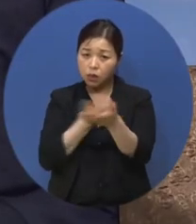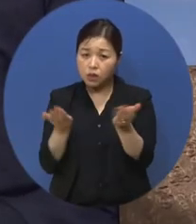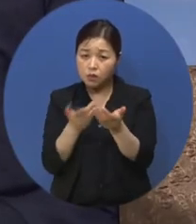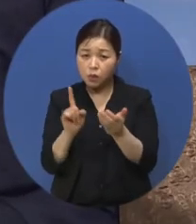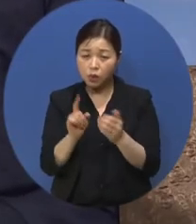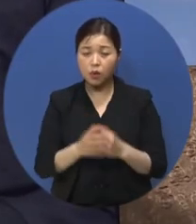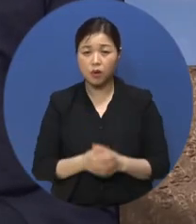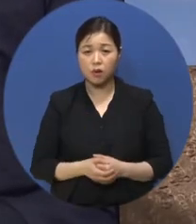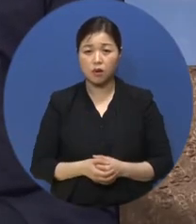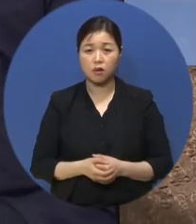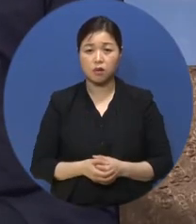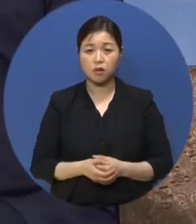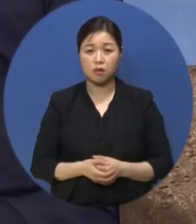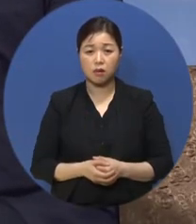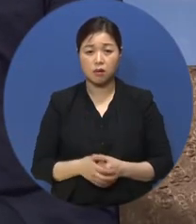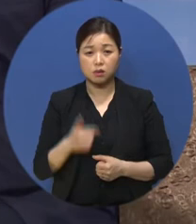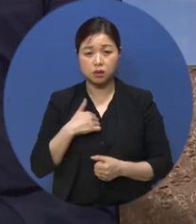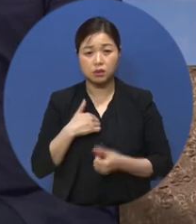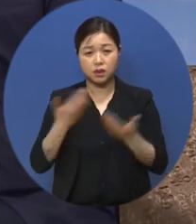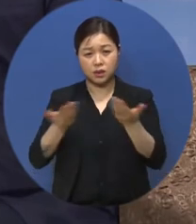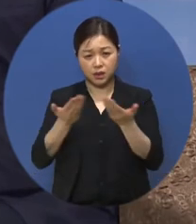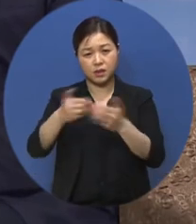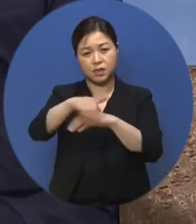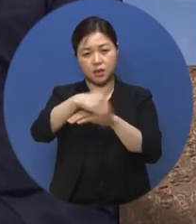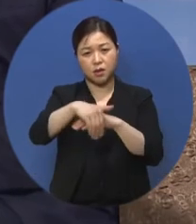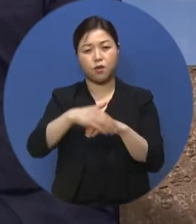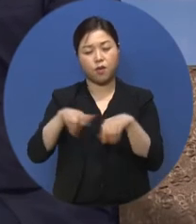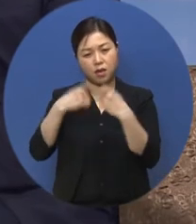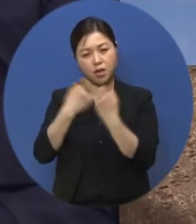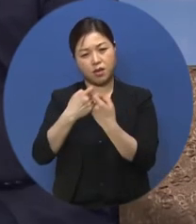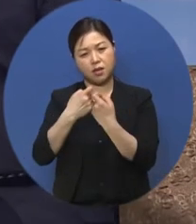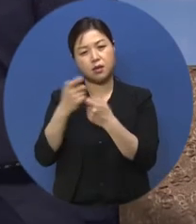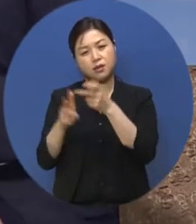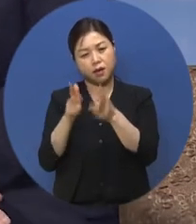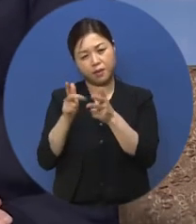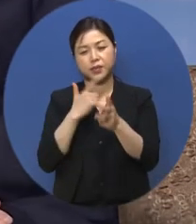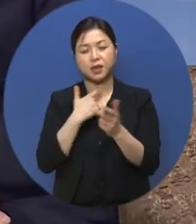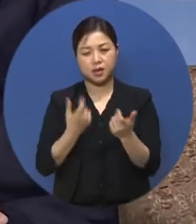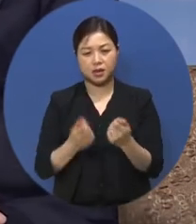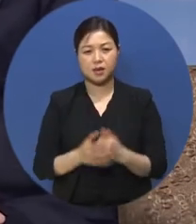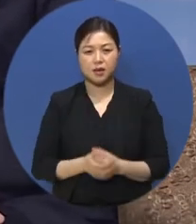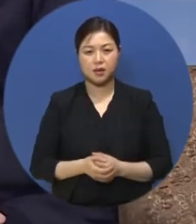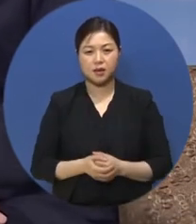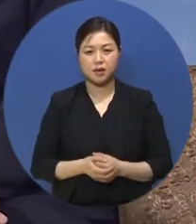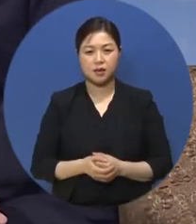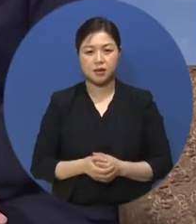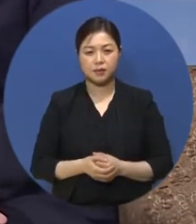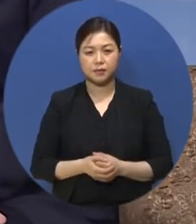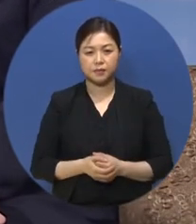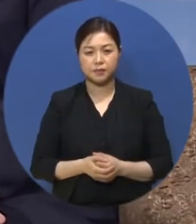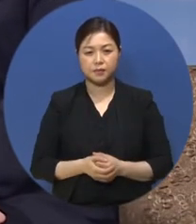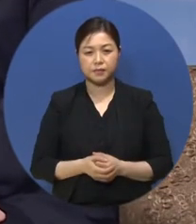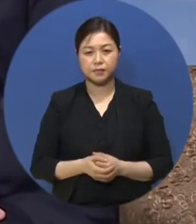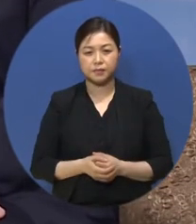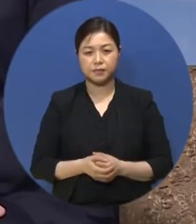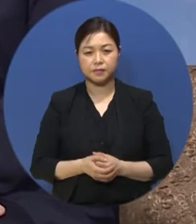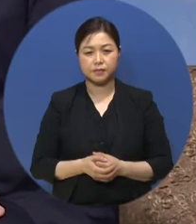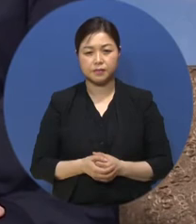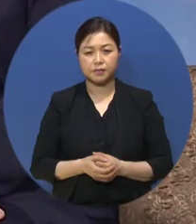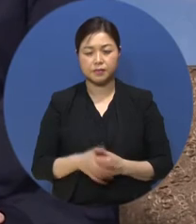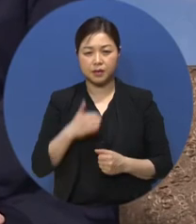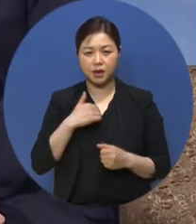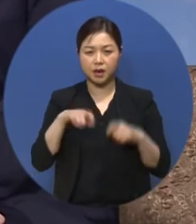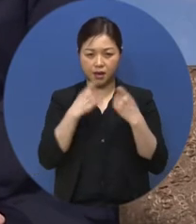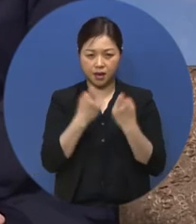일을 하셨어요? 직장도 다녔고요. 아. 개인 사업도 했고요. 아. 그렇게 했거든요. 그래서 이제 그때는